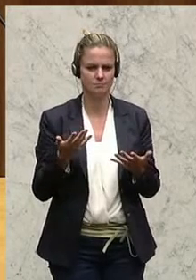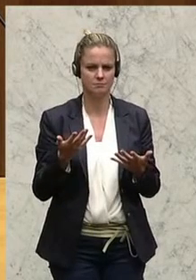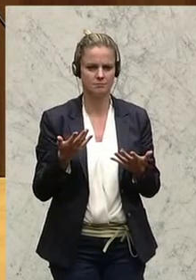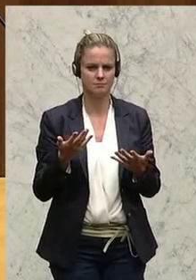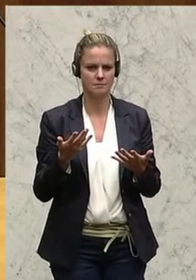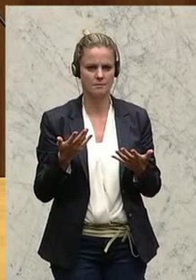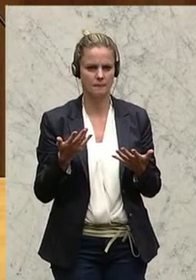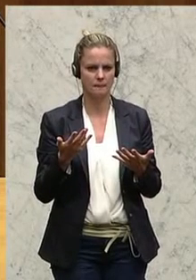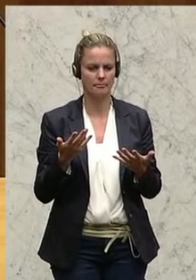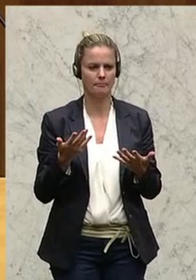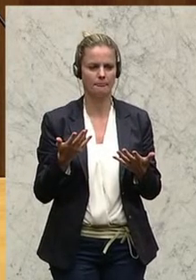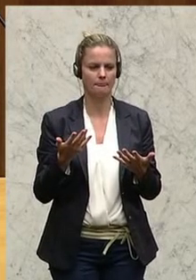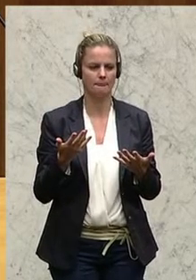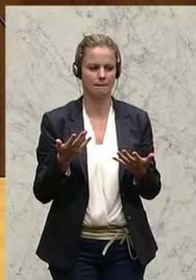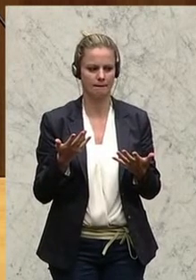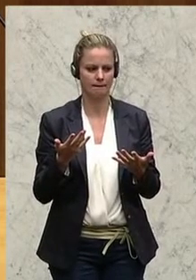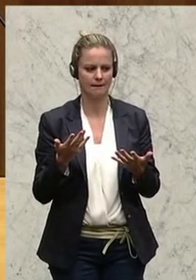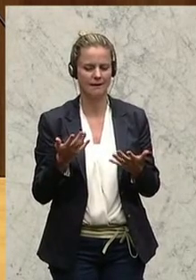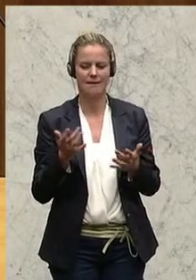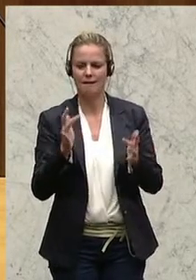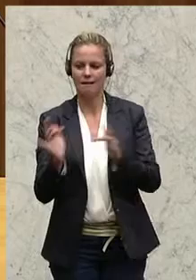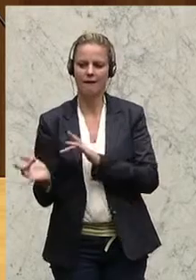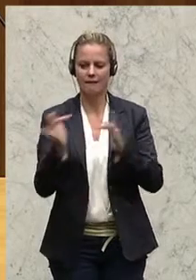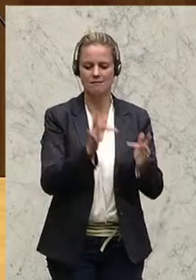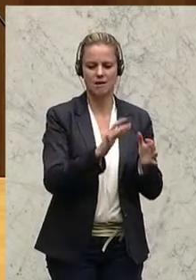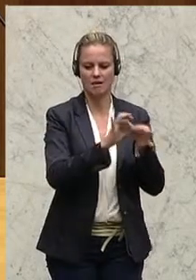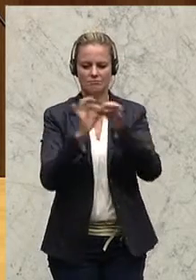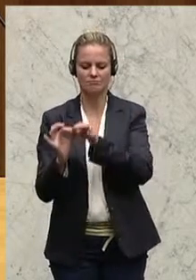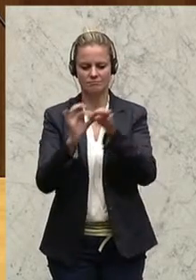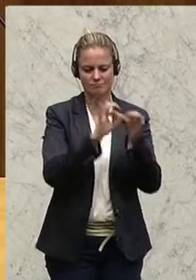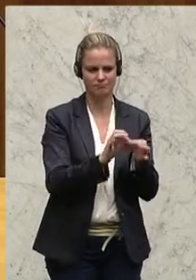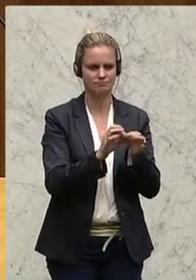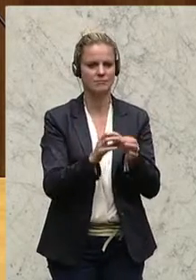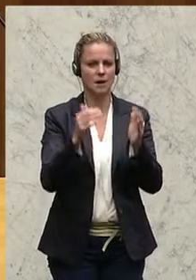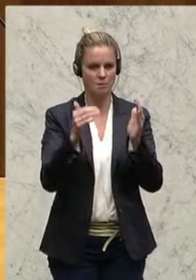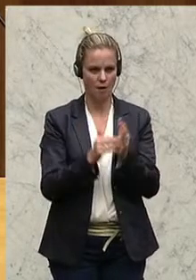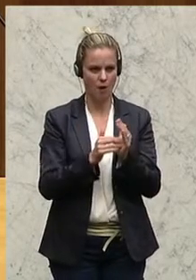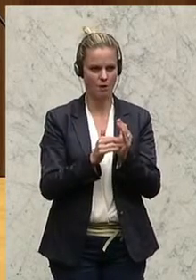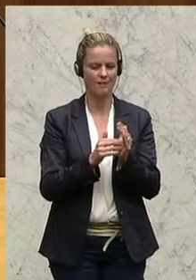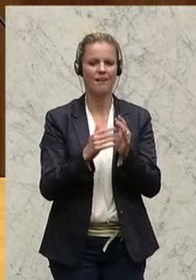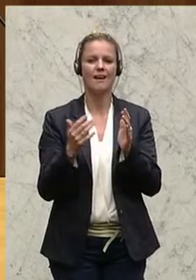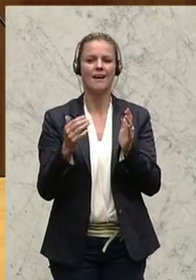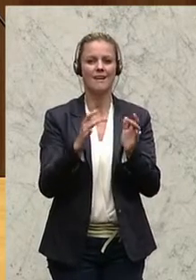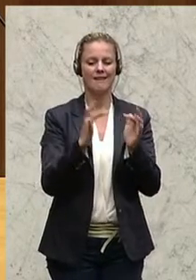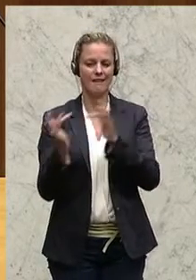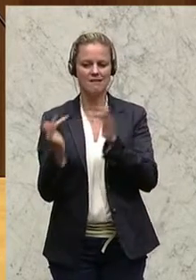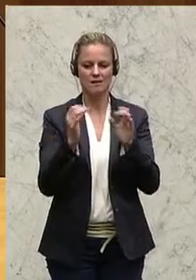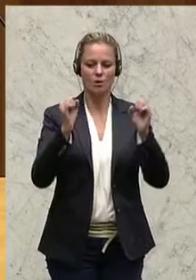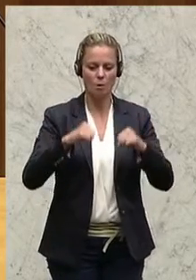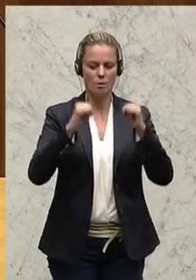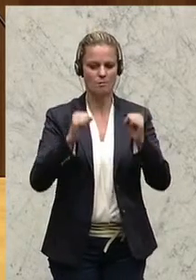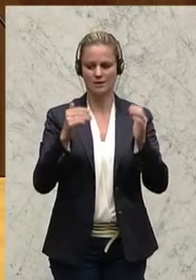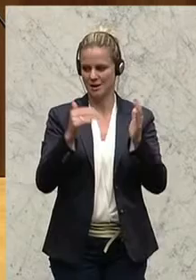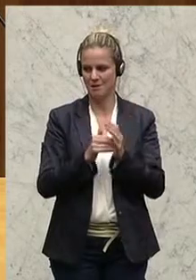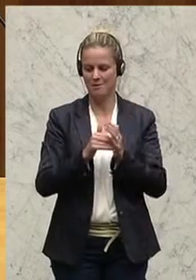und Sicherheit für sich schaffen kann, ohne mit der anderen Seite zu kooperieren und auch Kompromisse zu schließen. Und diese